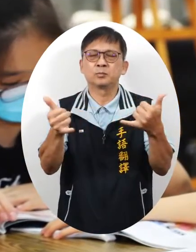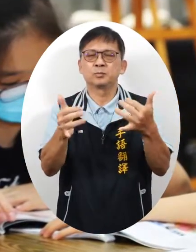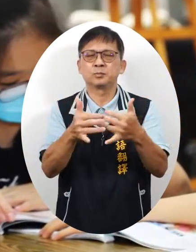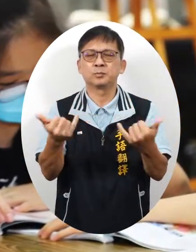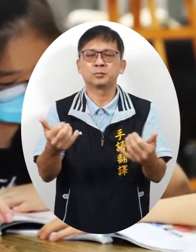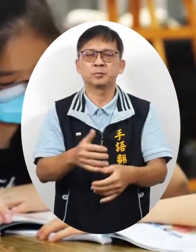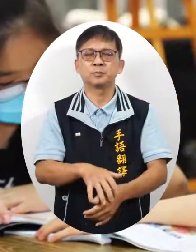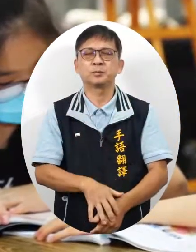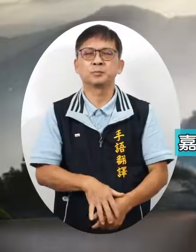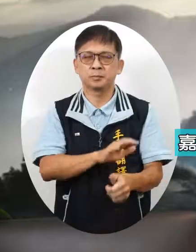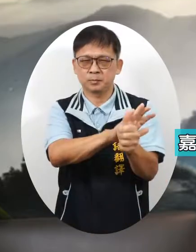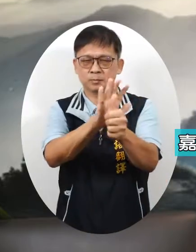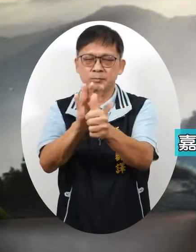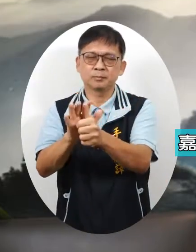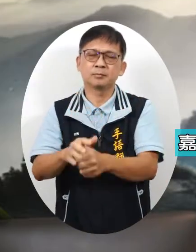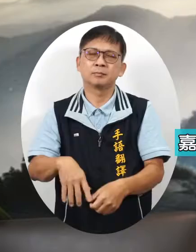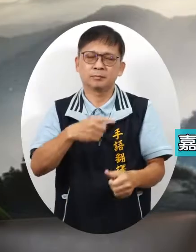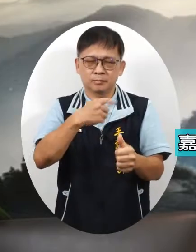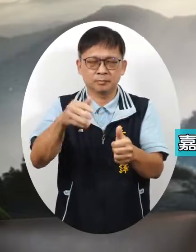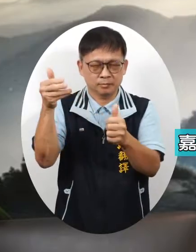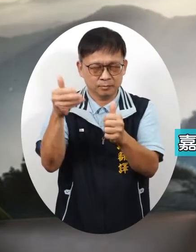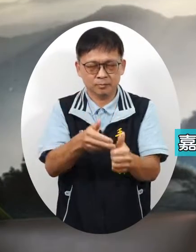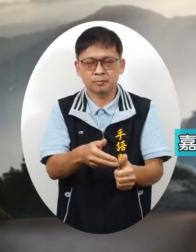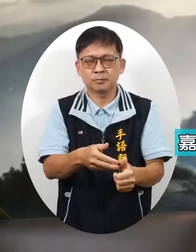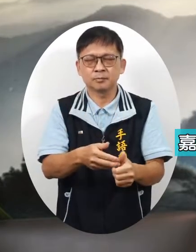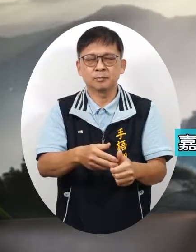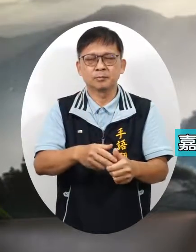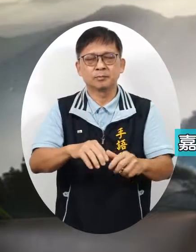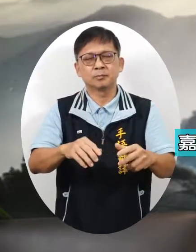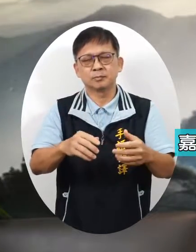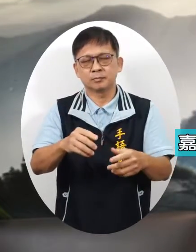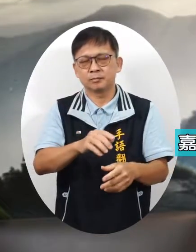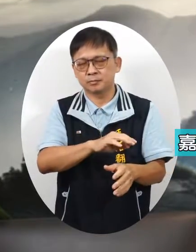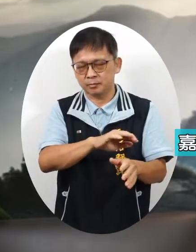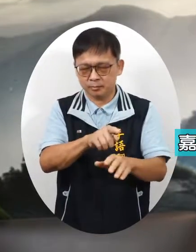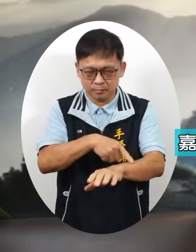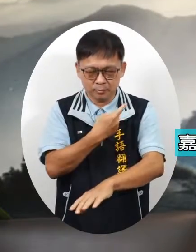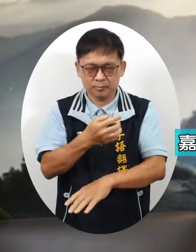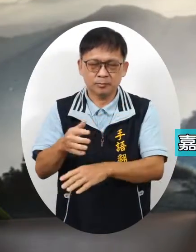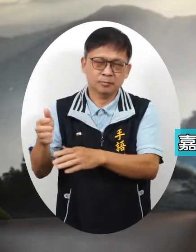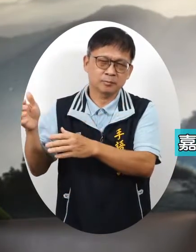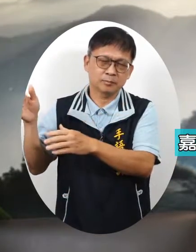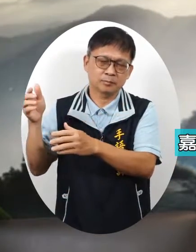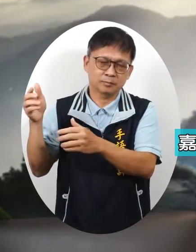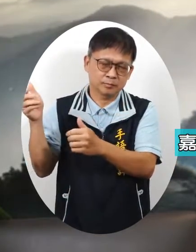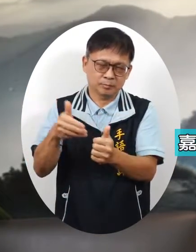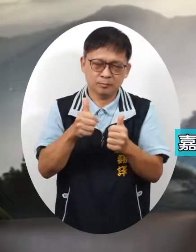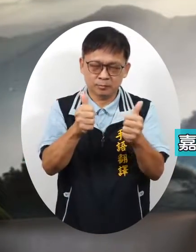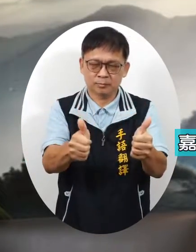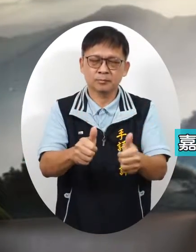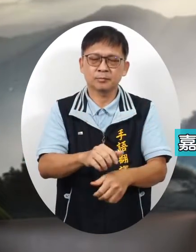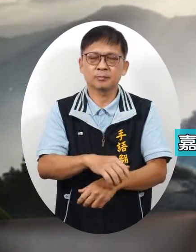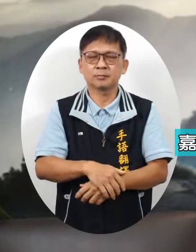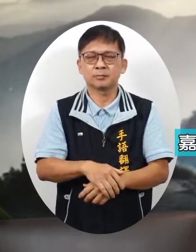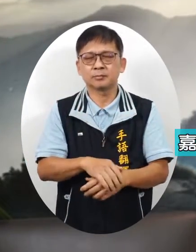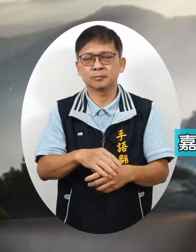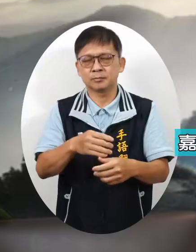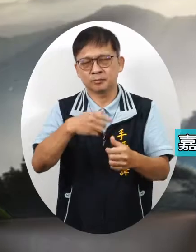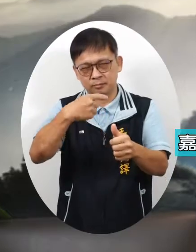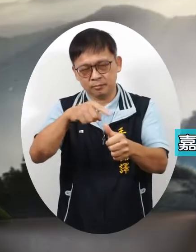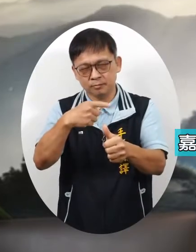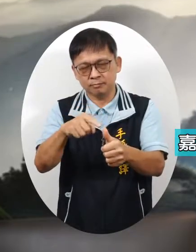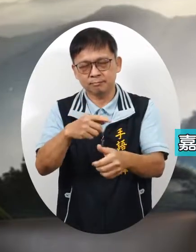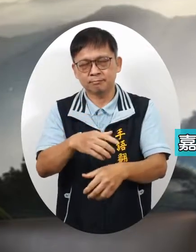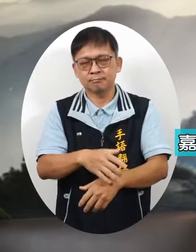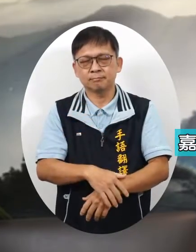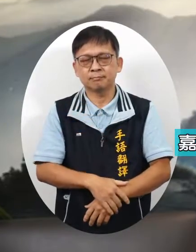伴跟辅导教育会变成主流。所以我们的教育会从传道授业解惑，为